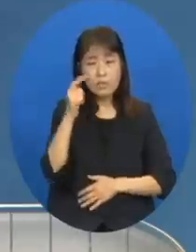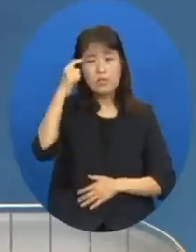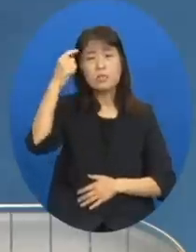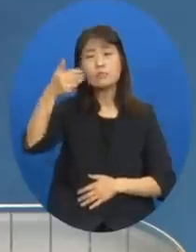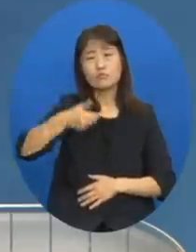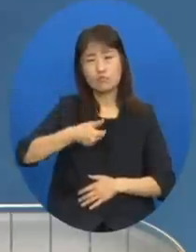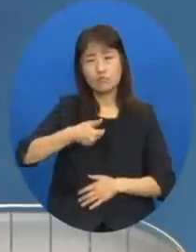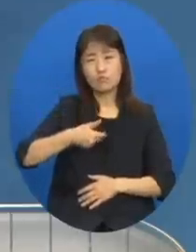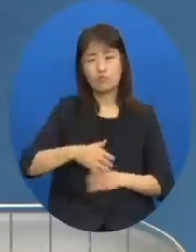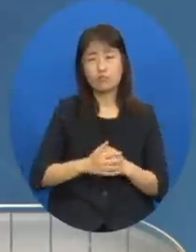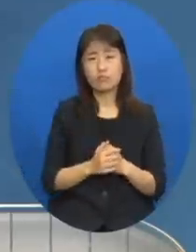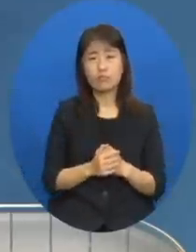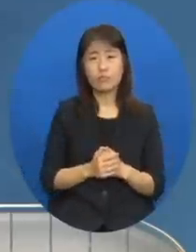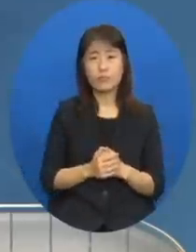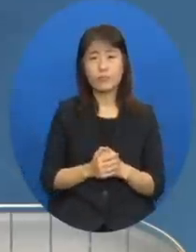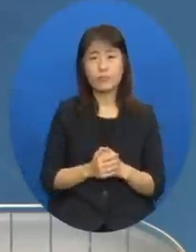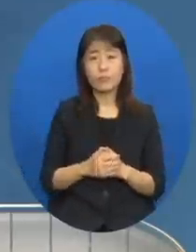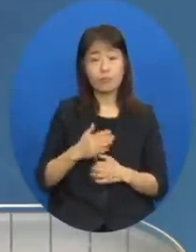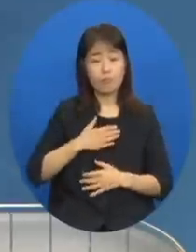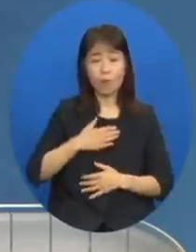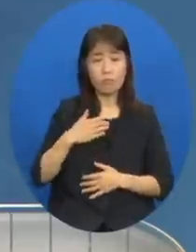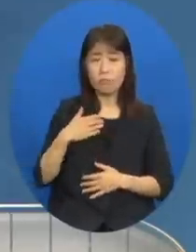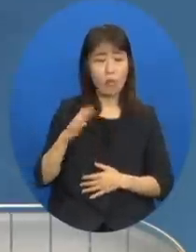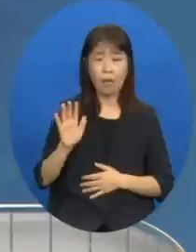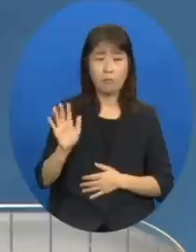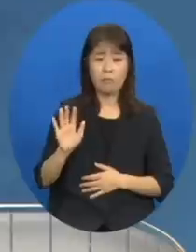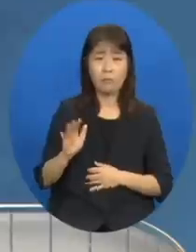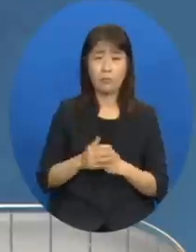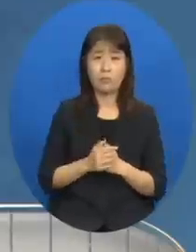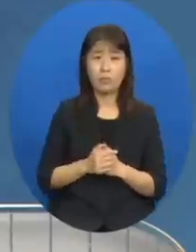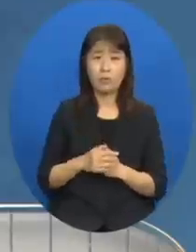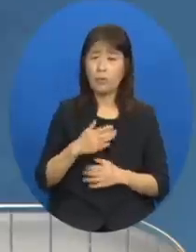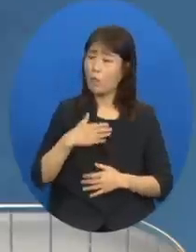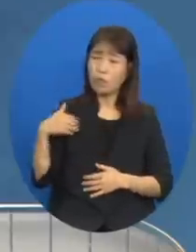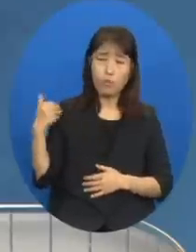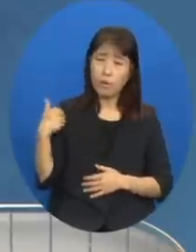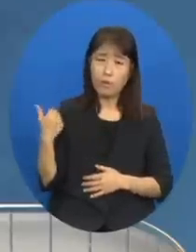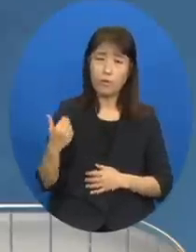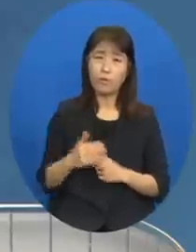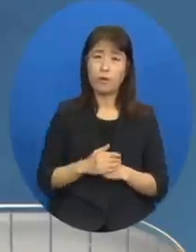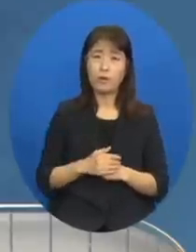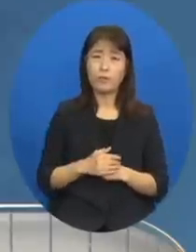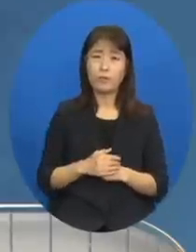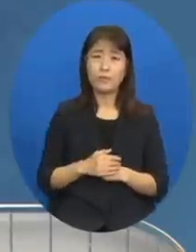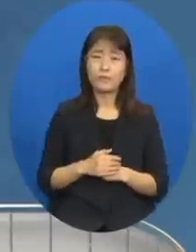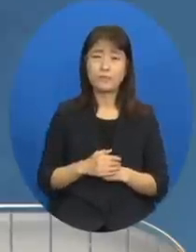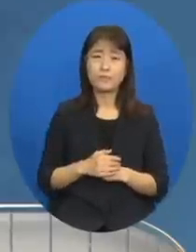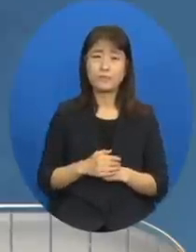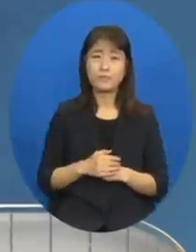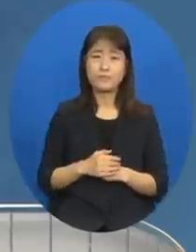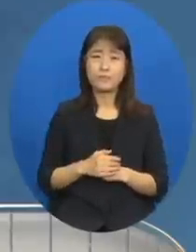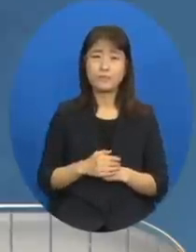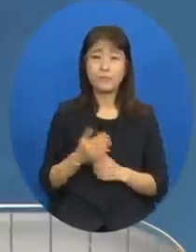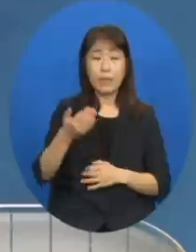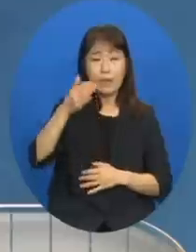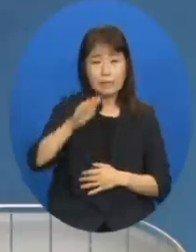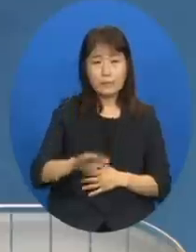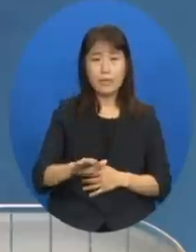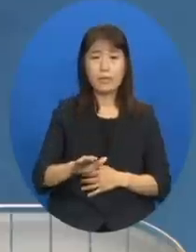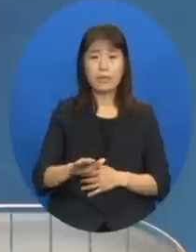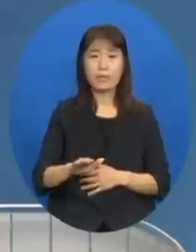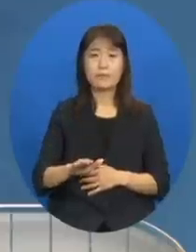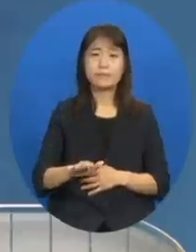질문합니다 나는 그렇지 않은데요 그렇게 말하는 분들도 있으세요 그러나 우리는